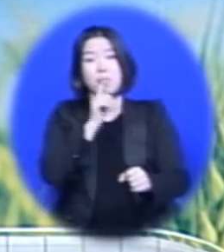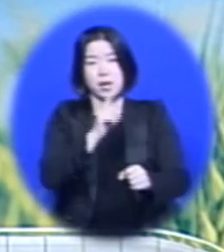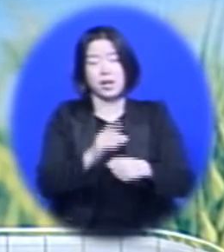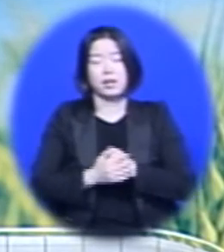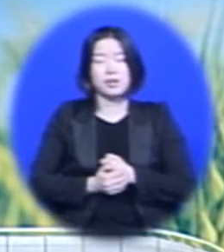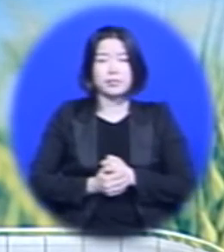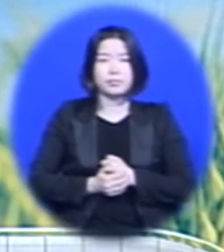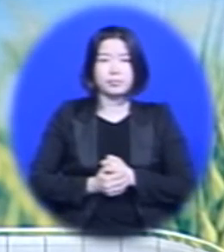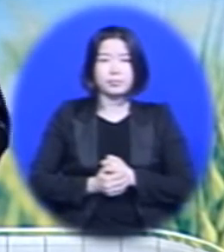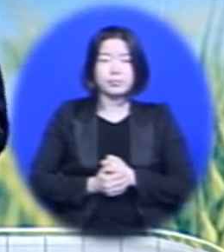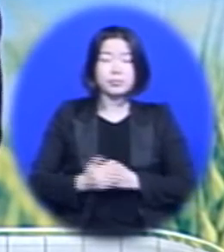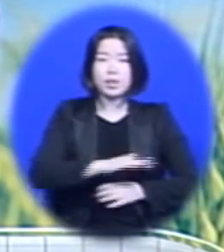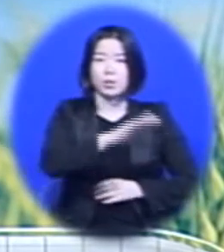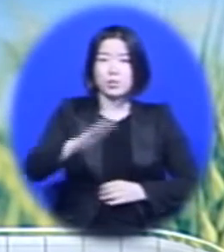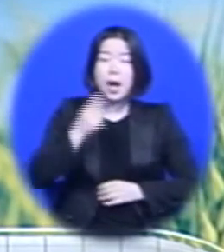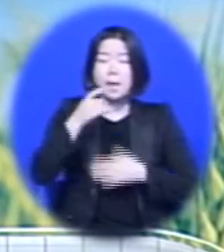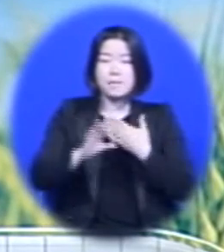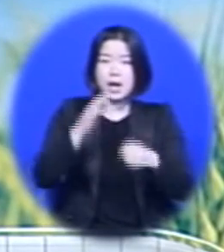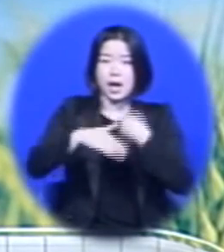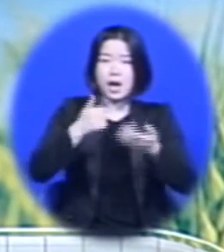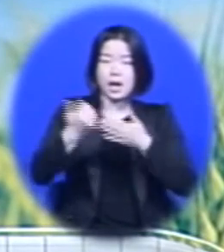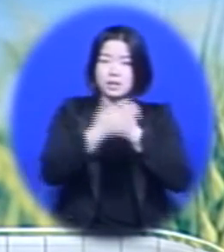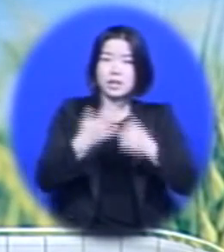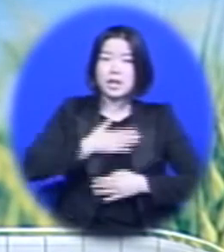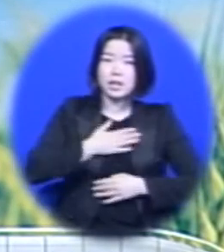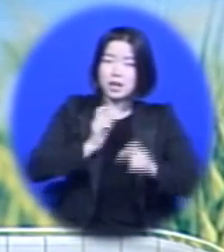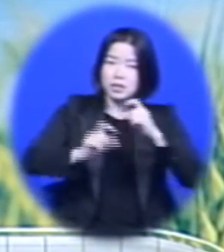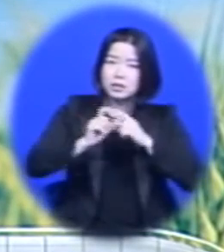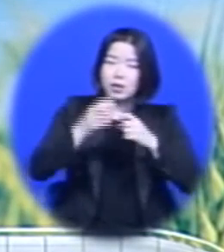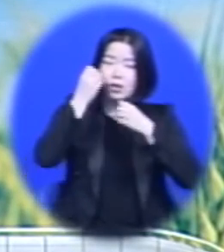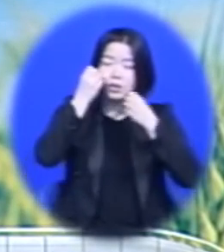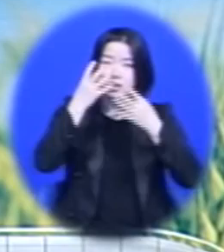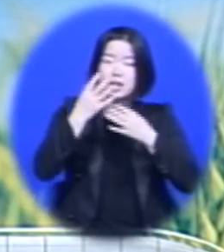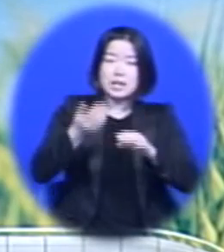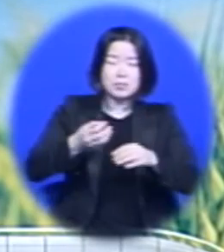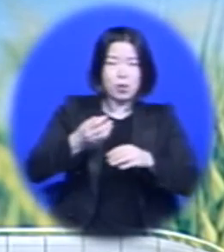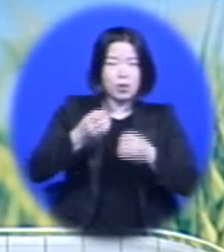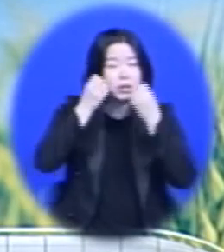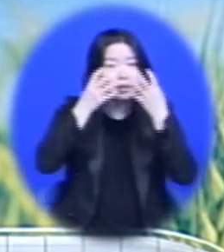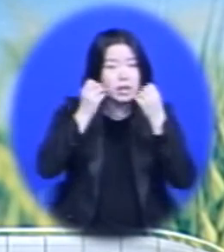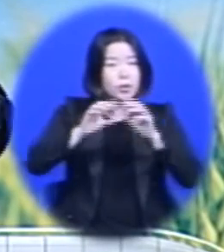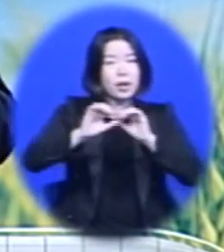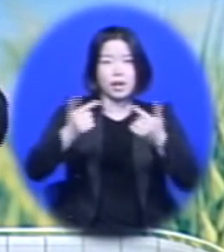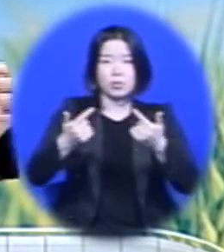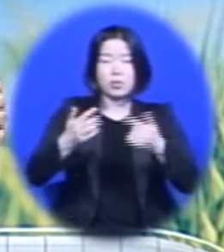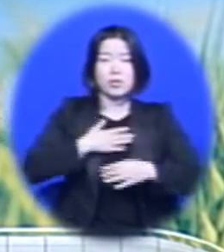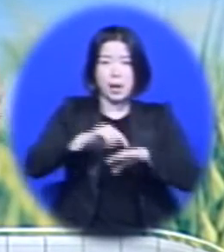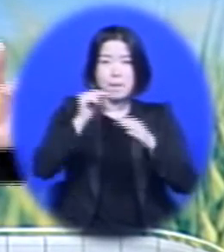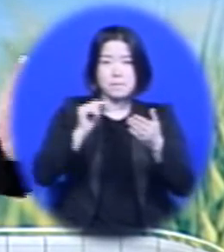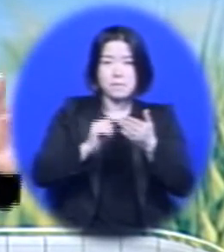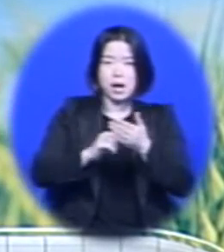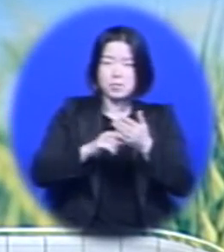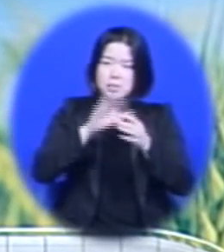것입니다. 우리가 만약에 하나님의 은혜가 나에게 더 이상 새롭지 않고 내 심령이 어느덧